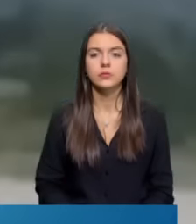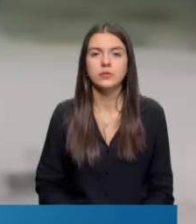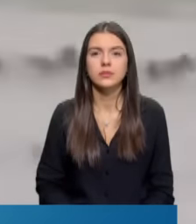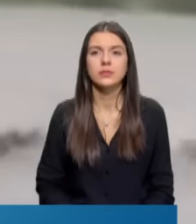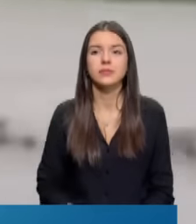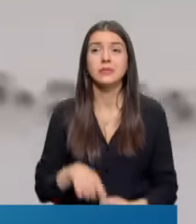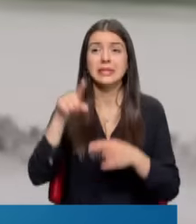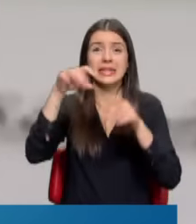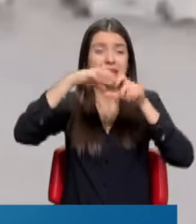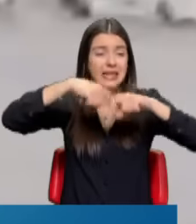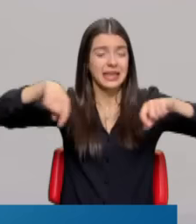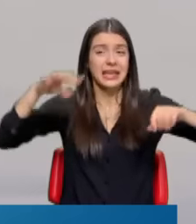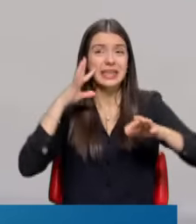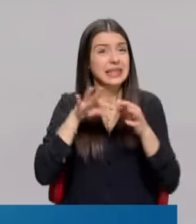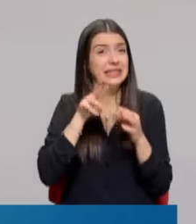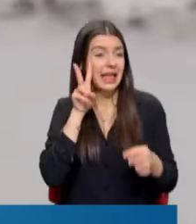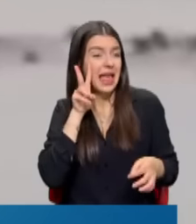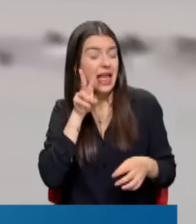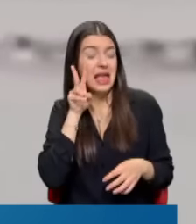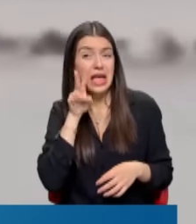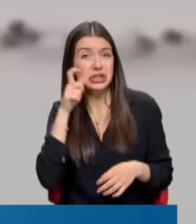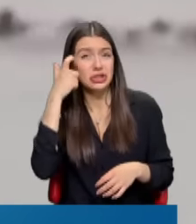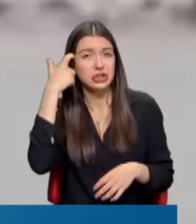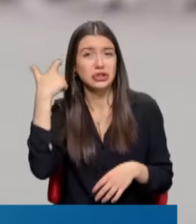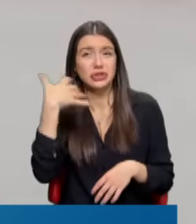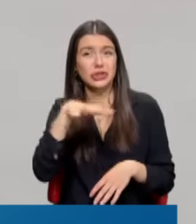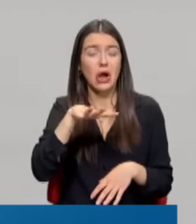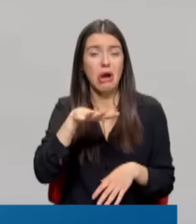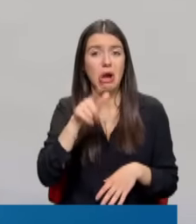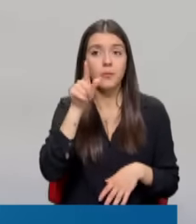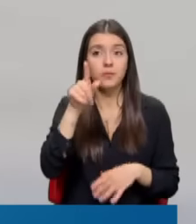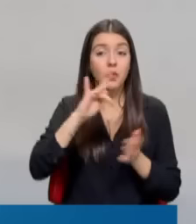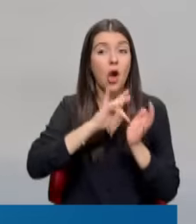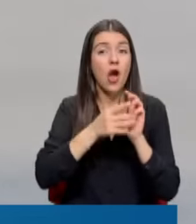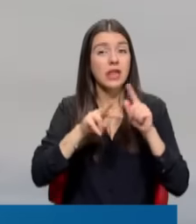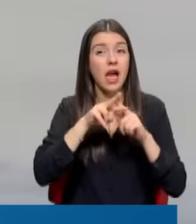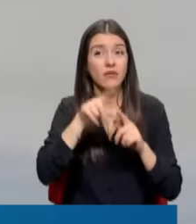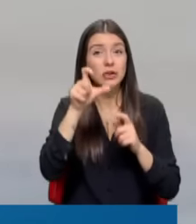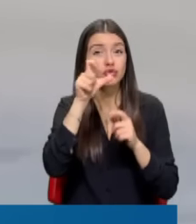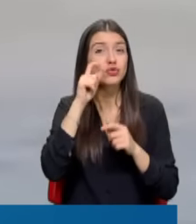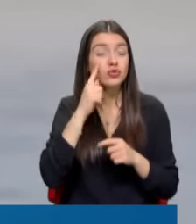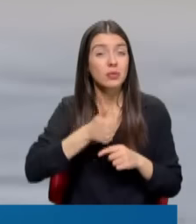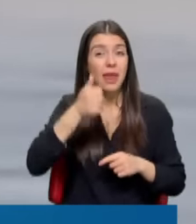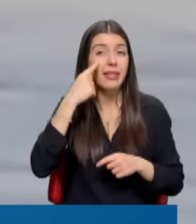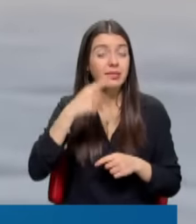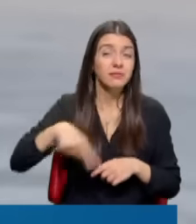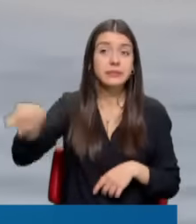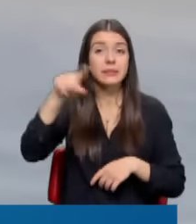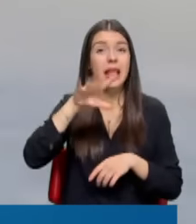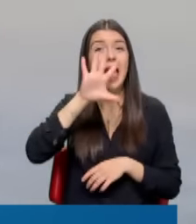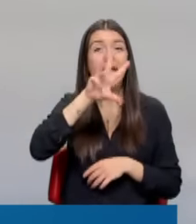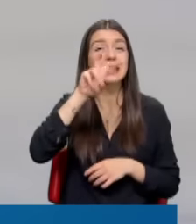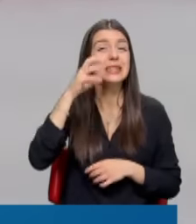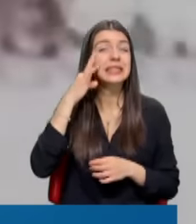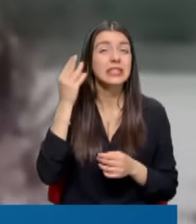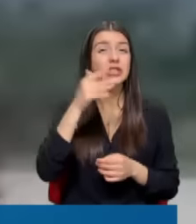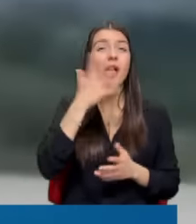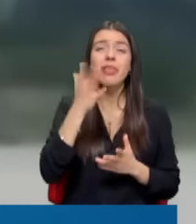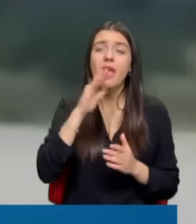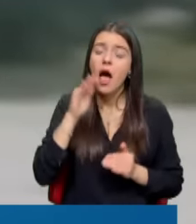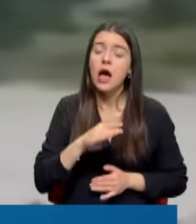Kıyıda olanların gözleri önünde yaşandı o can pazarı. Orta Afrika Cumhuriyeti'nde batan teknede en az 58 kişi hayatını